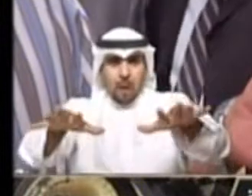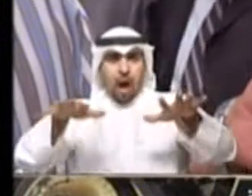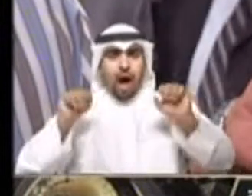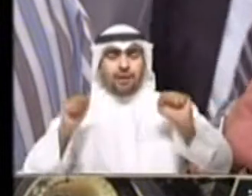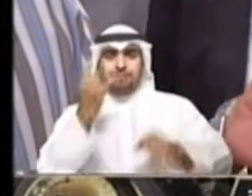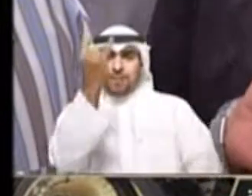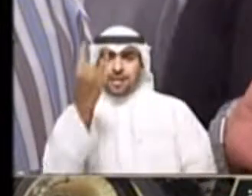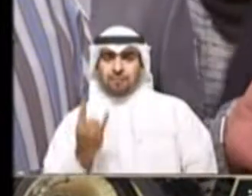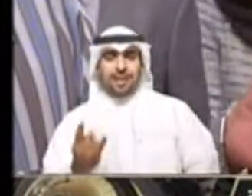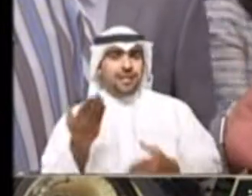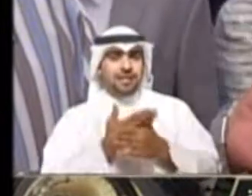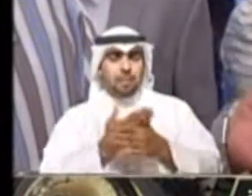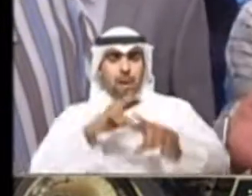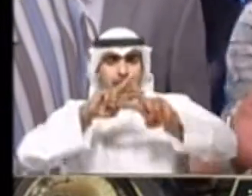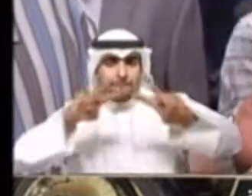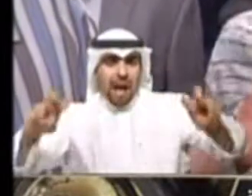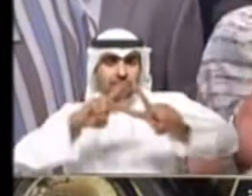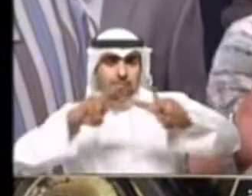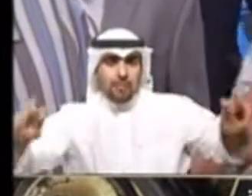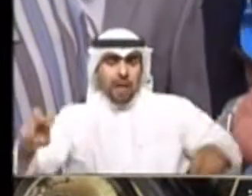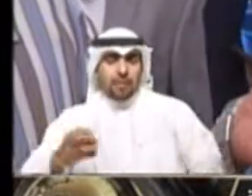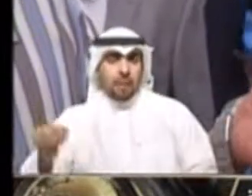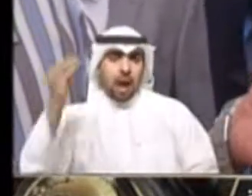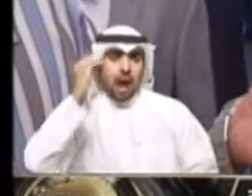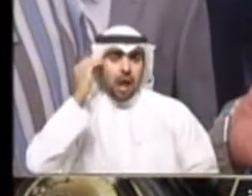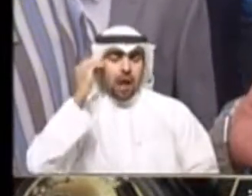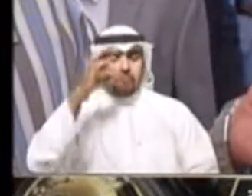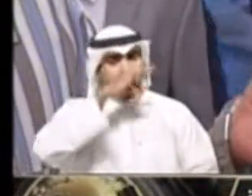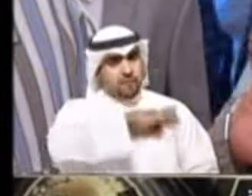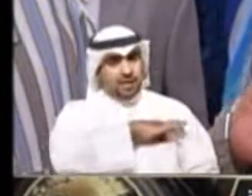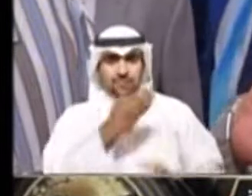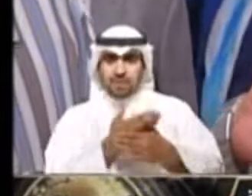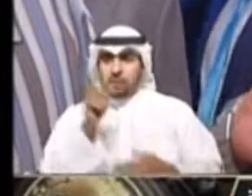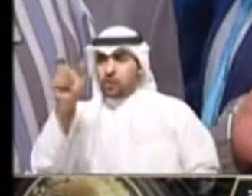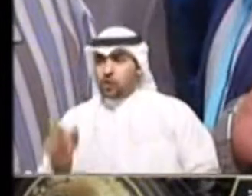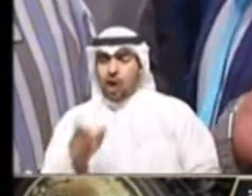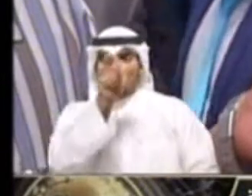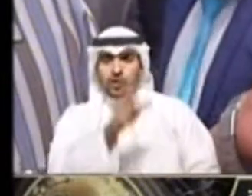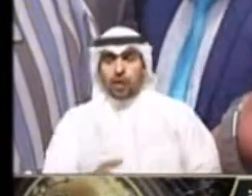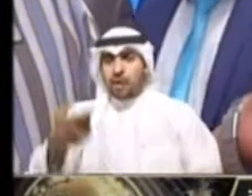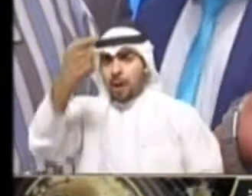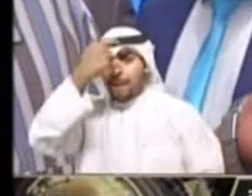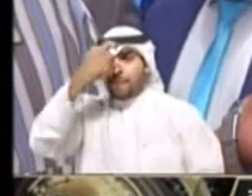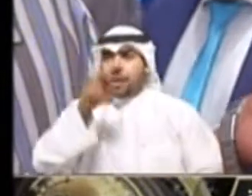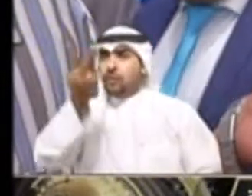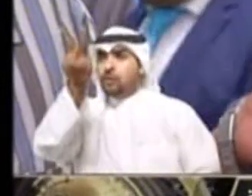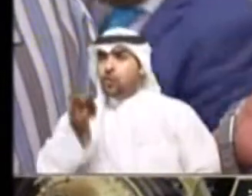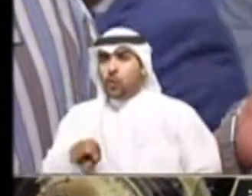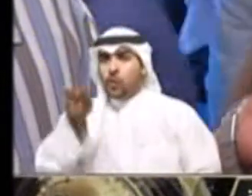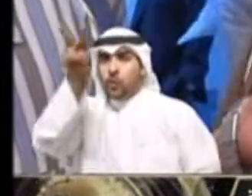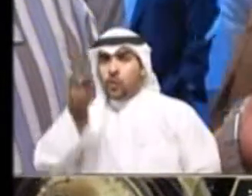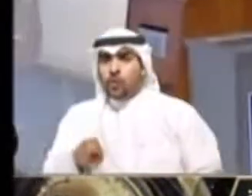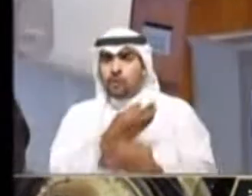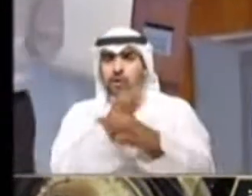في الابحاث، وهذه تصب في مصلحه اخيرا في مصلحه المريض، لان نبي اخر ما توصل العلم في علاج المرضى ويكون في